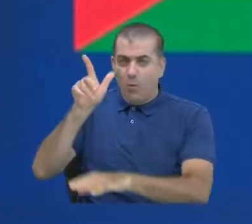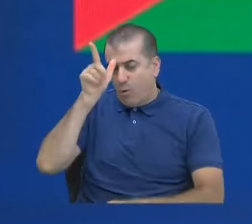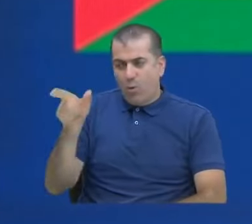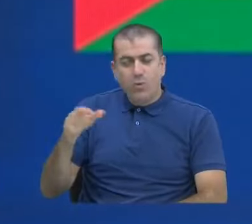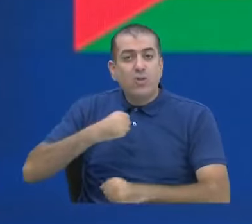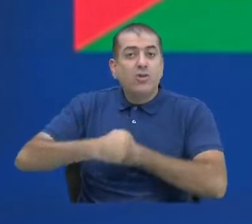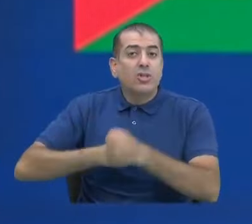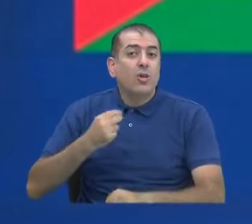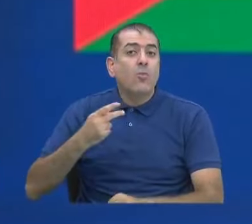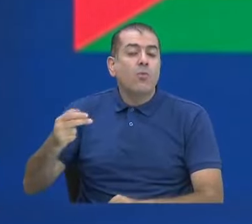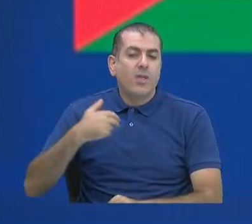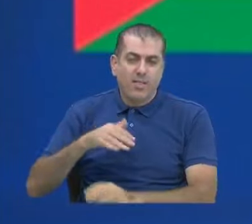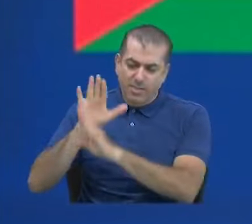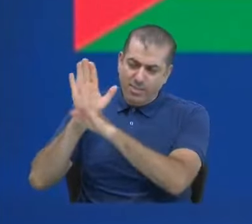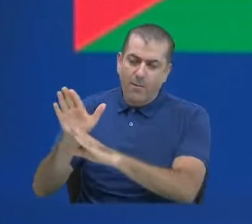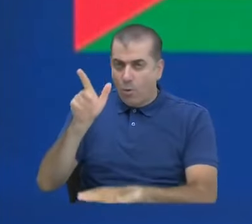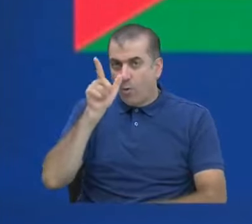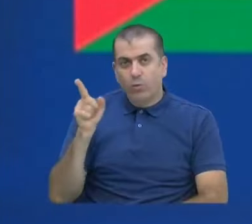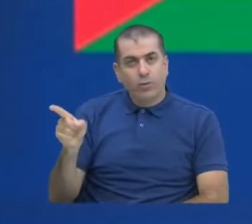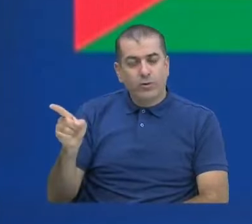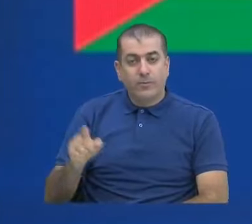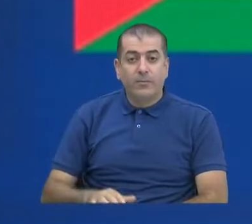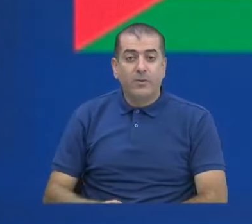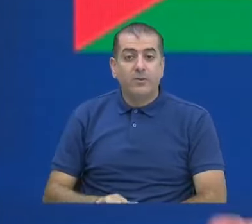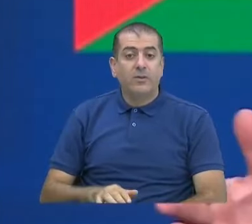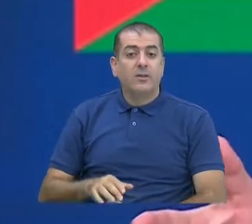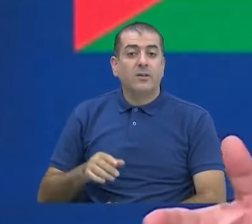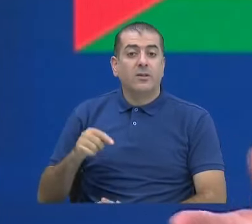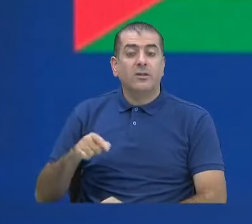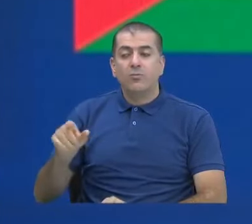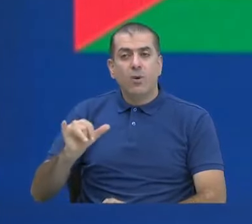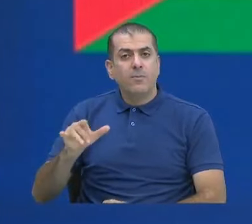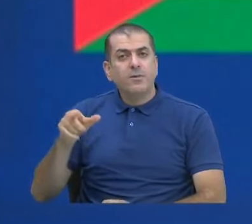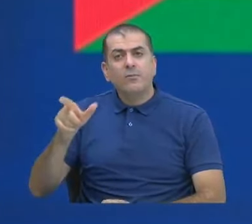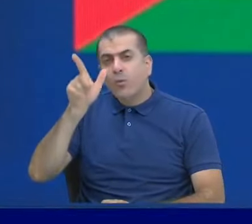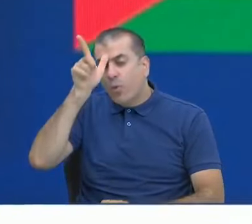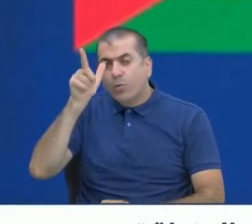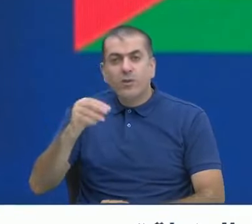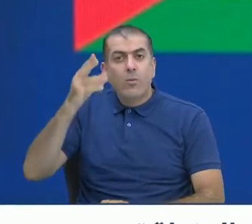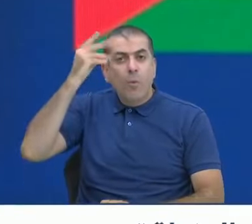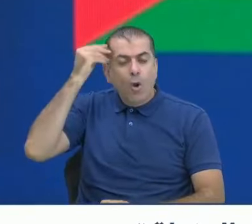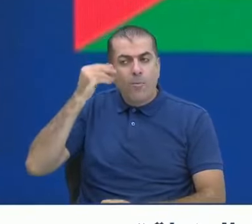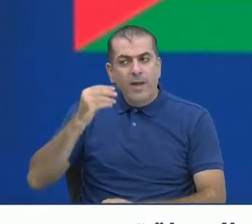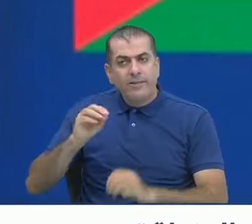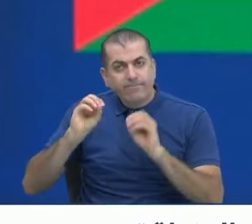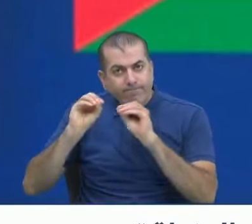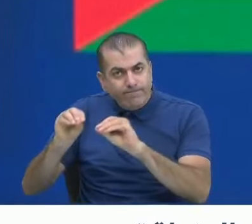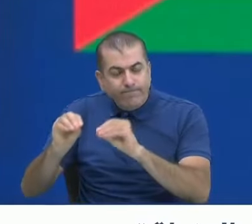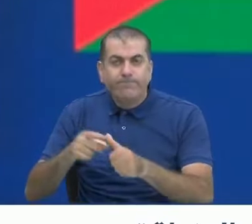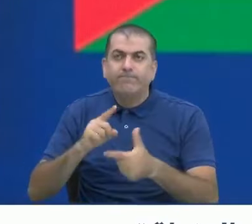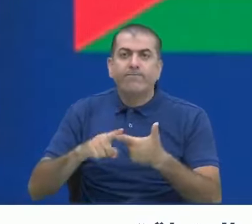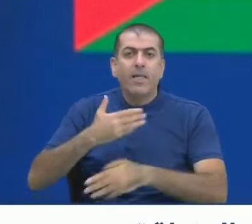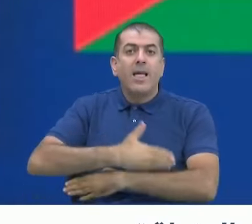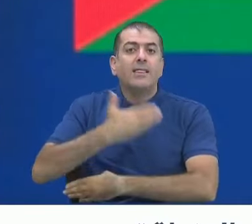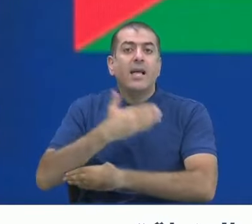وانشطته في هذا الشان عبر عبر تمكين الاردن معلوماتيا وتامين الحدود